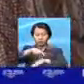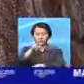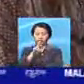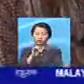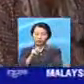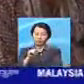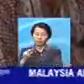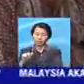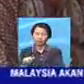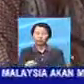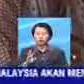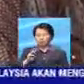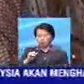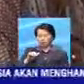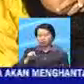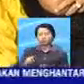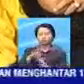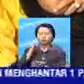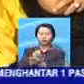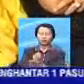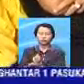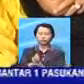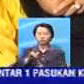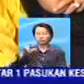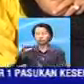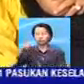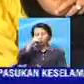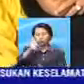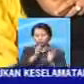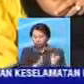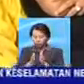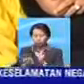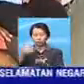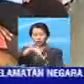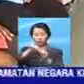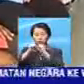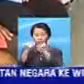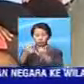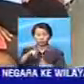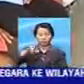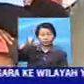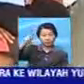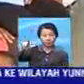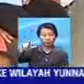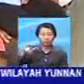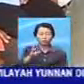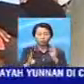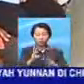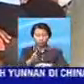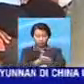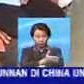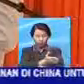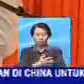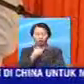MAB terpaksa memberhentikan beberapa rangkaian laluannya ekoran penstrukturan semula syarikat penerbangan itu. Meski perkembangan itu